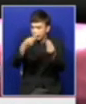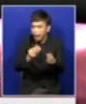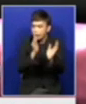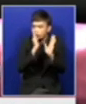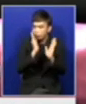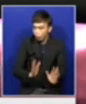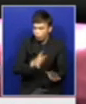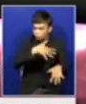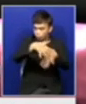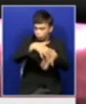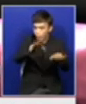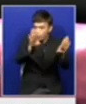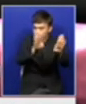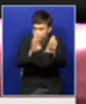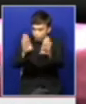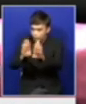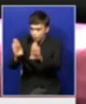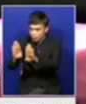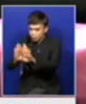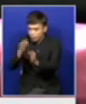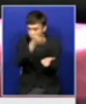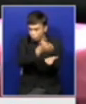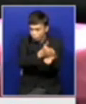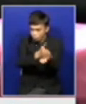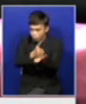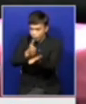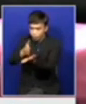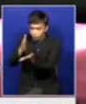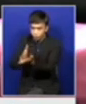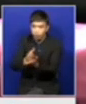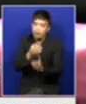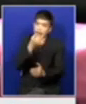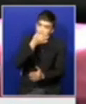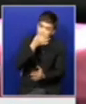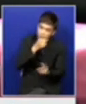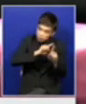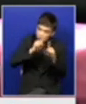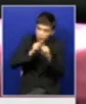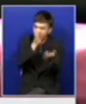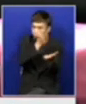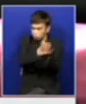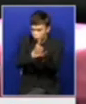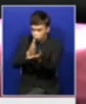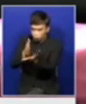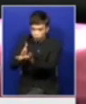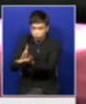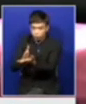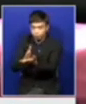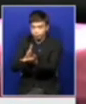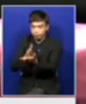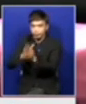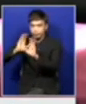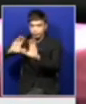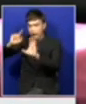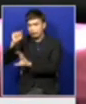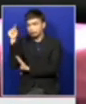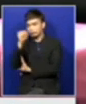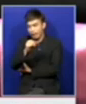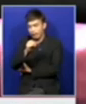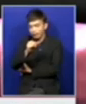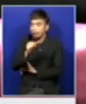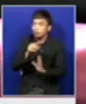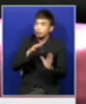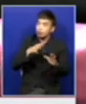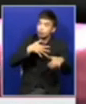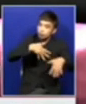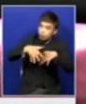ชีพหยุดทุกกิจกรรมหยุดการทำมาหากินซึ่งประชาชนก็ให้ความร่วมมือเป็นอย่างดีค่ะเพ